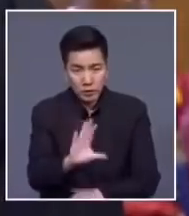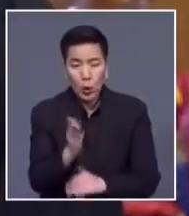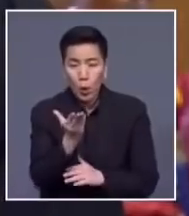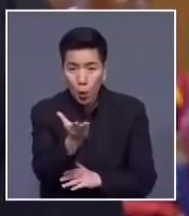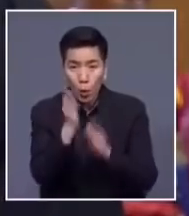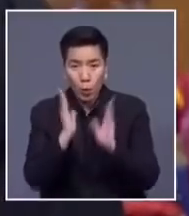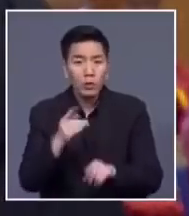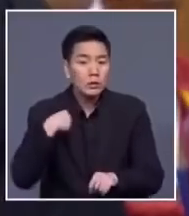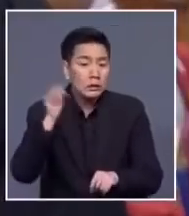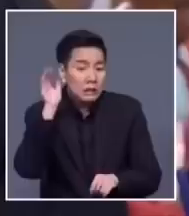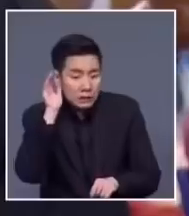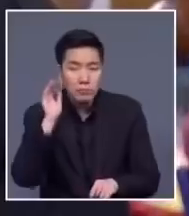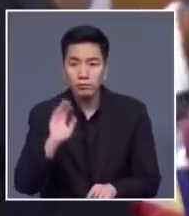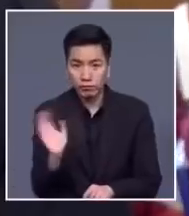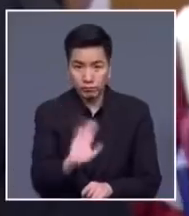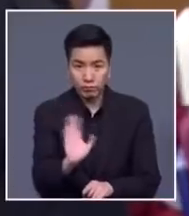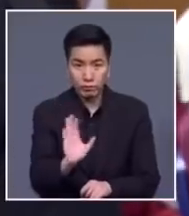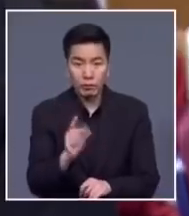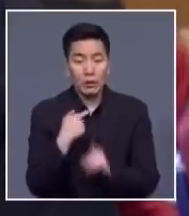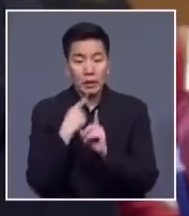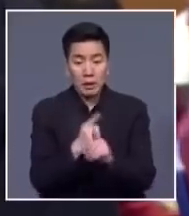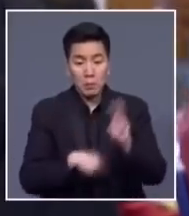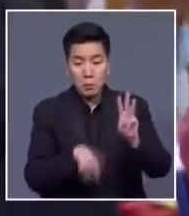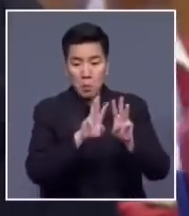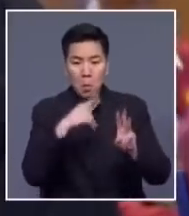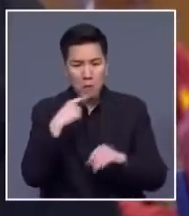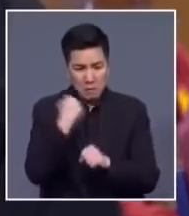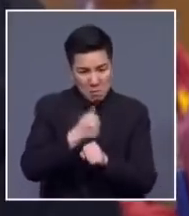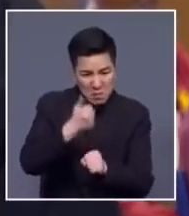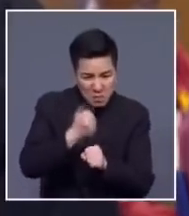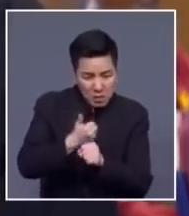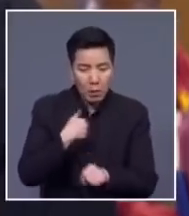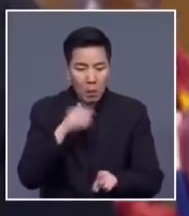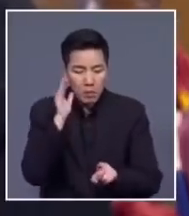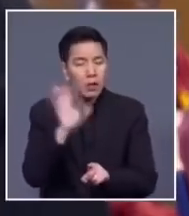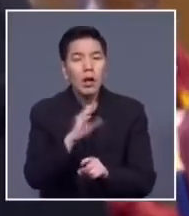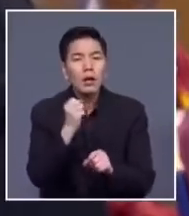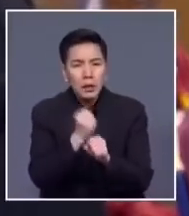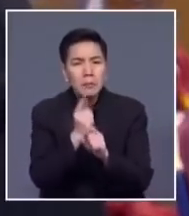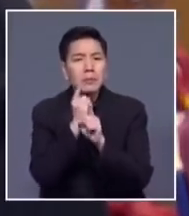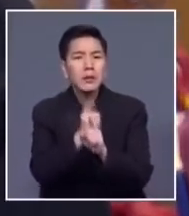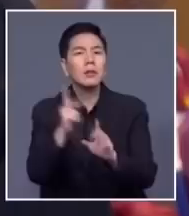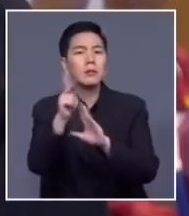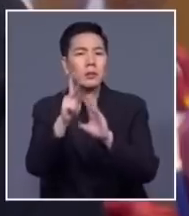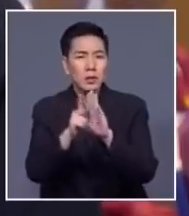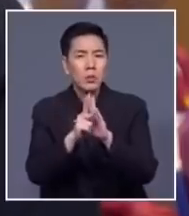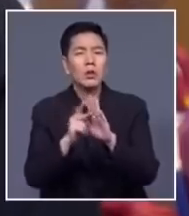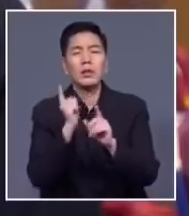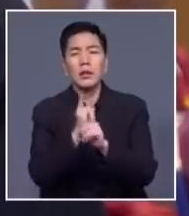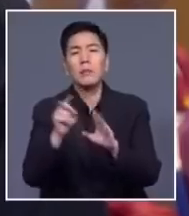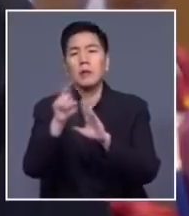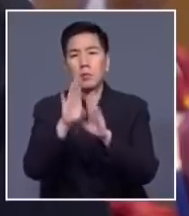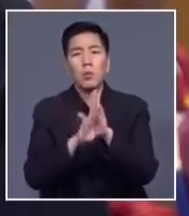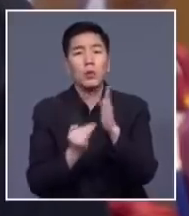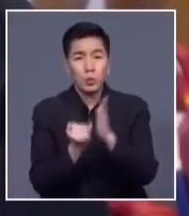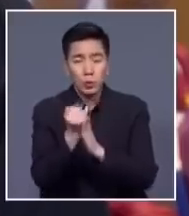ขอให้พี่น้องอย่าไปเชื่อนะครับตามโซเชียลมีเดียขอให้ได้เข้าสู่ระบบที่ถูกต้องนะครับโทรตรว